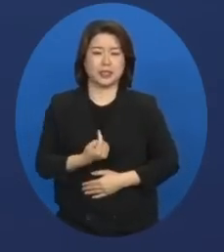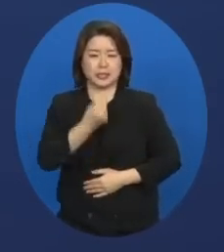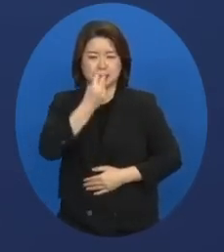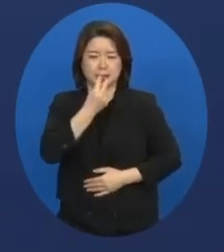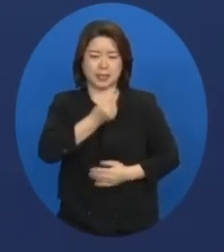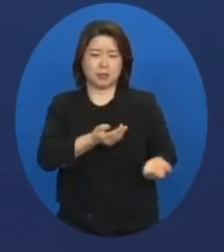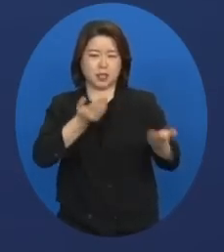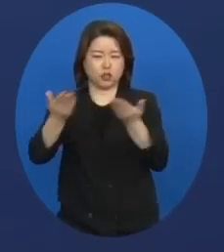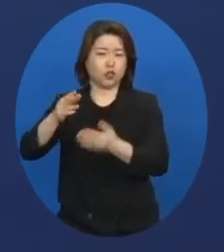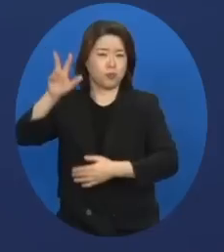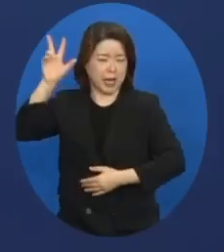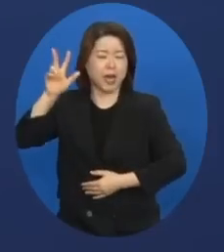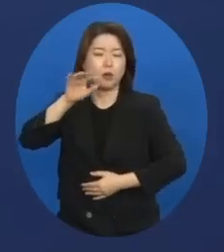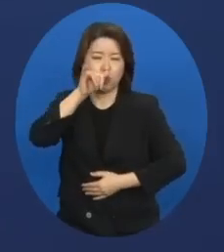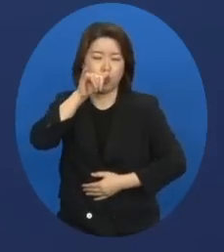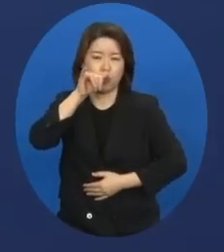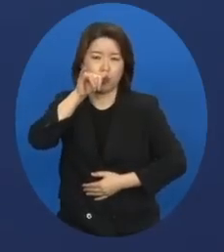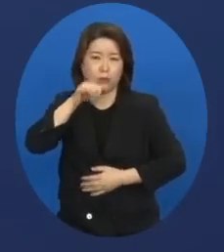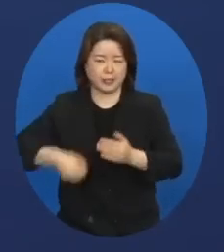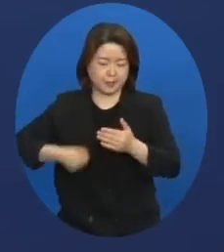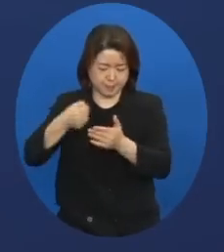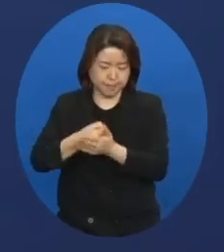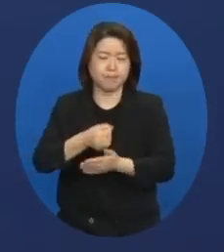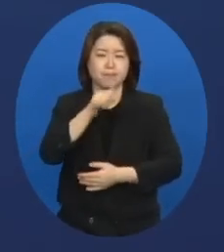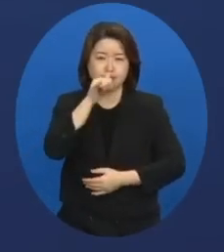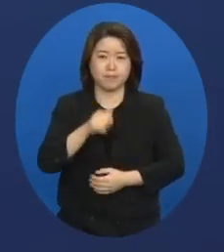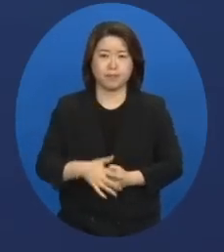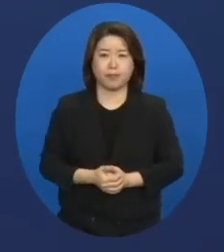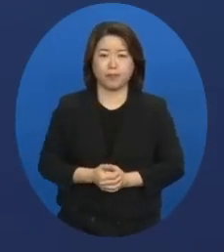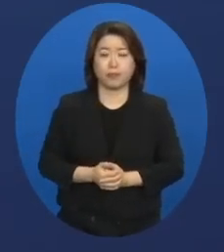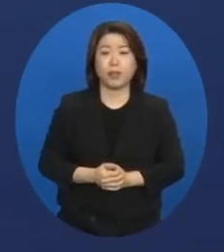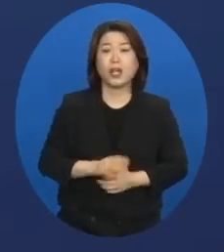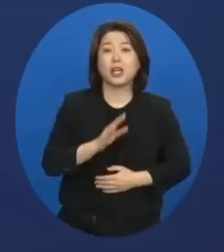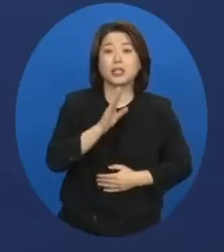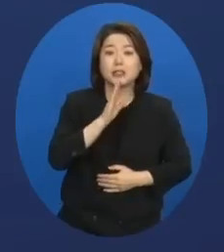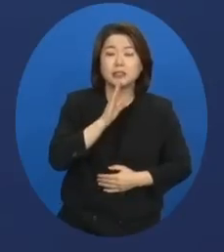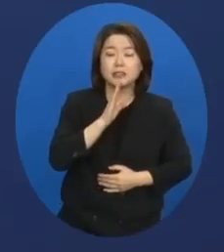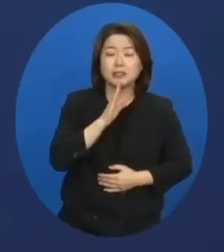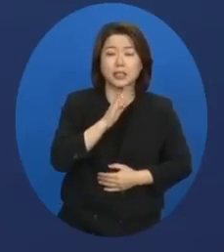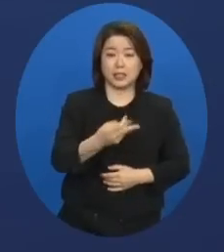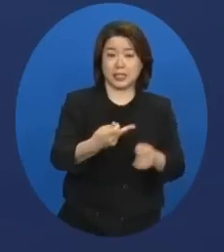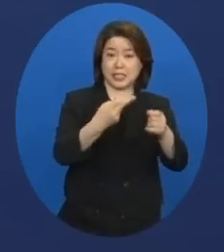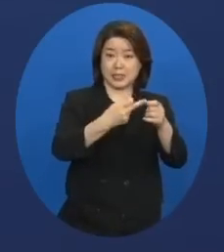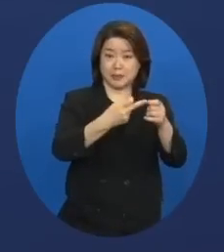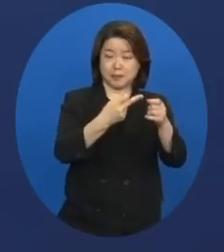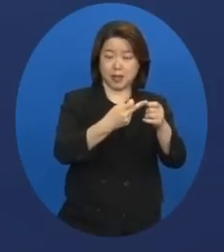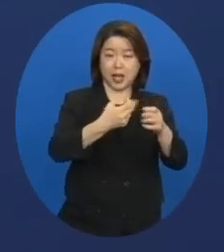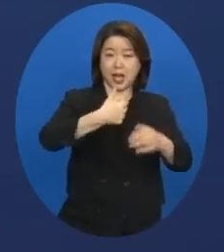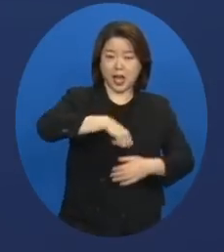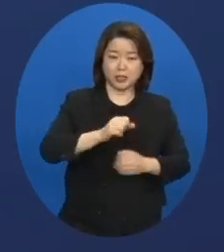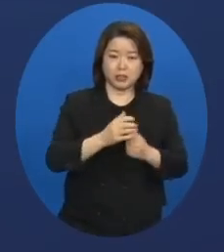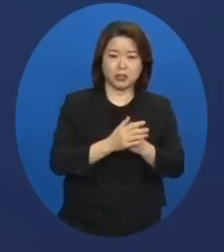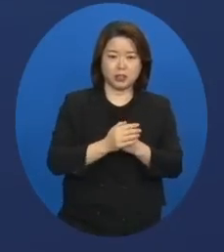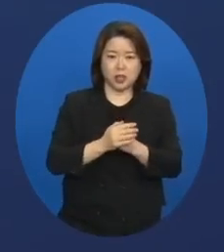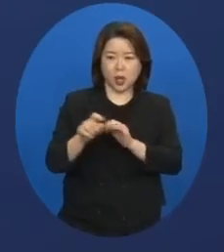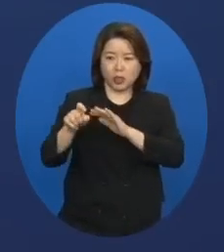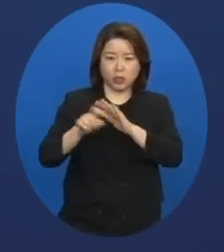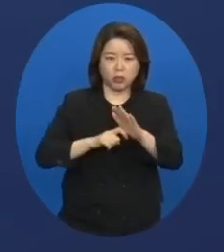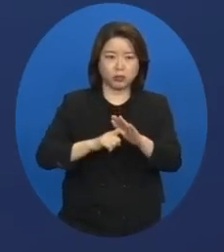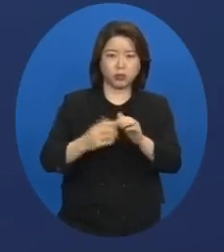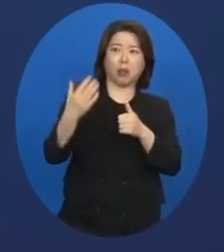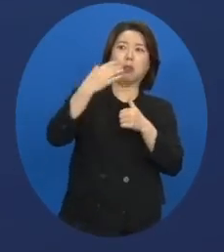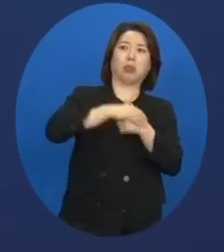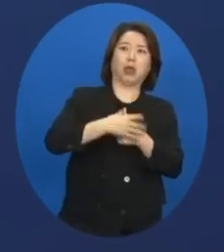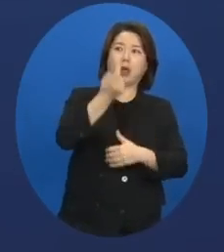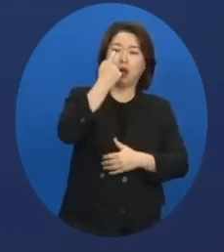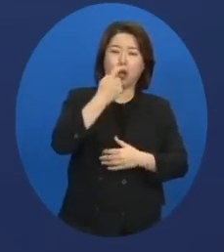각오가 있었던 사람이었습니다. 실제로 베냐민이 도둑 누명을 쓰고 애굽에 붙잡히게